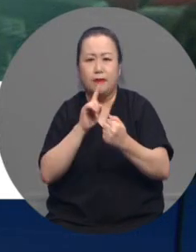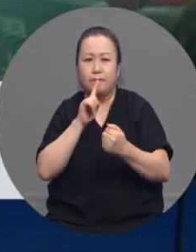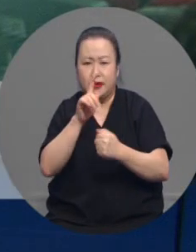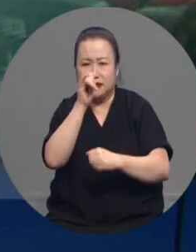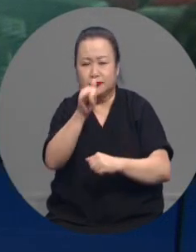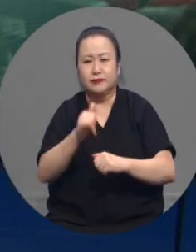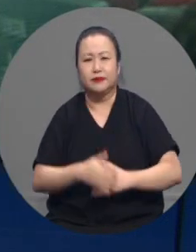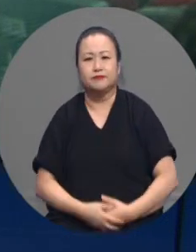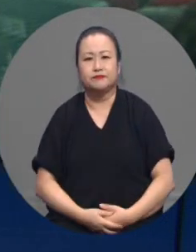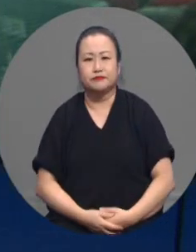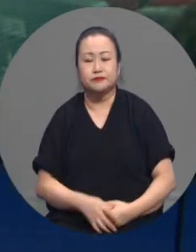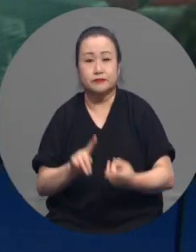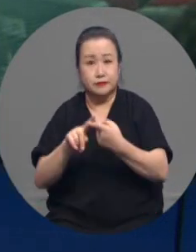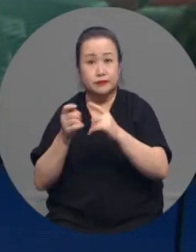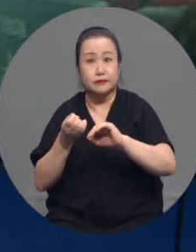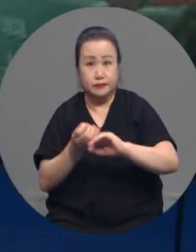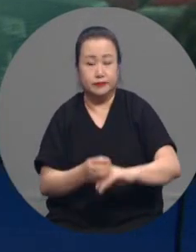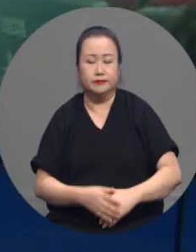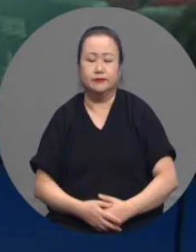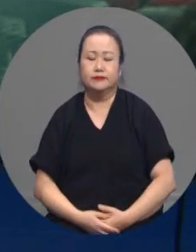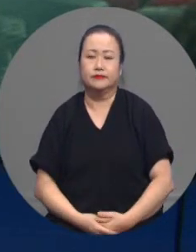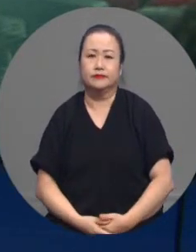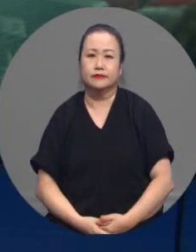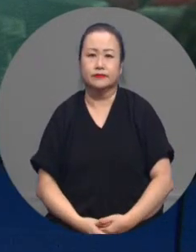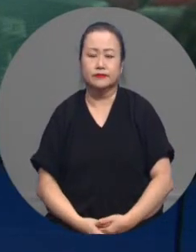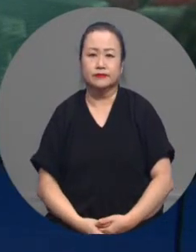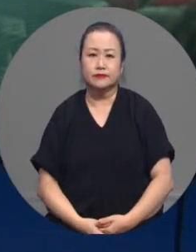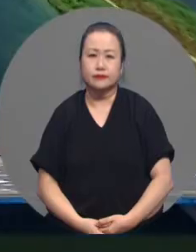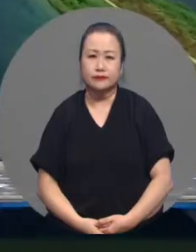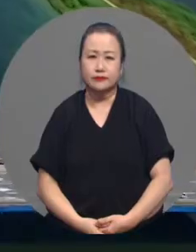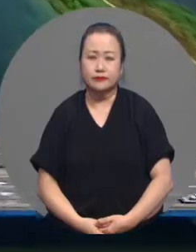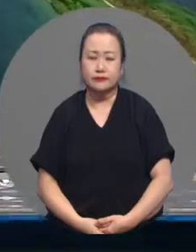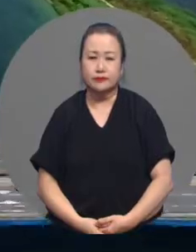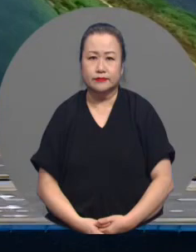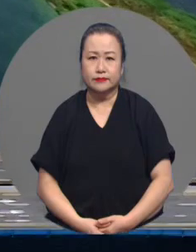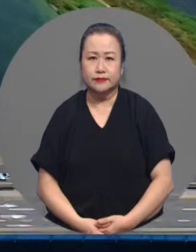지적이 나오고 있습니다. 조민희 기자입니다.